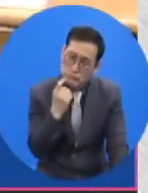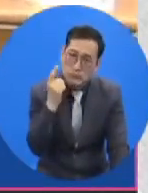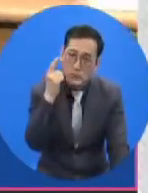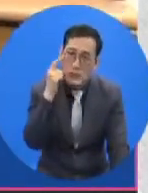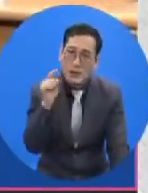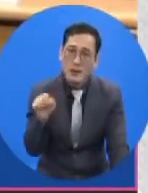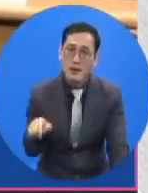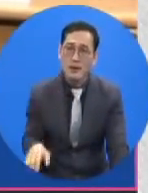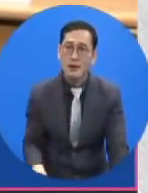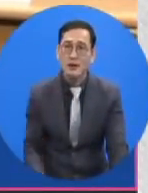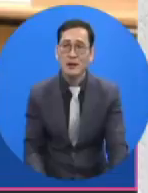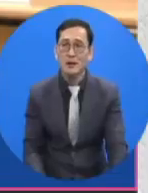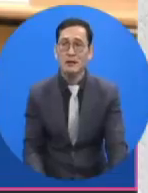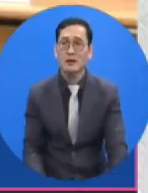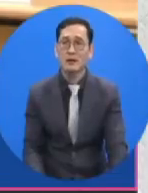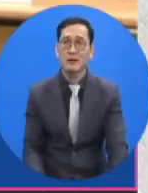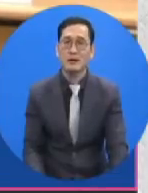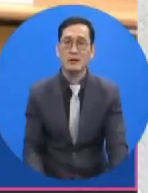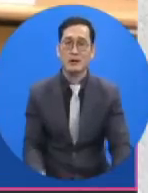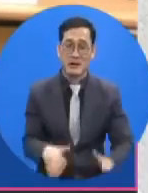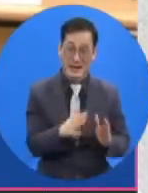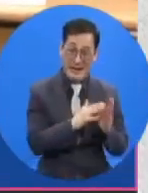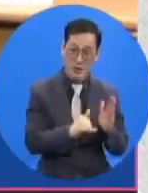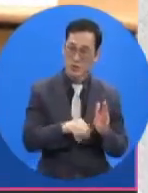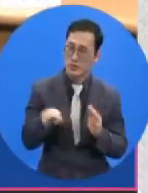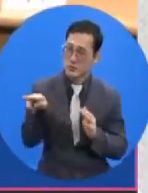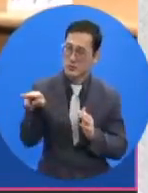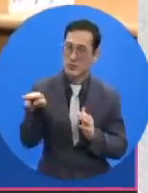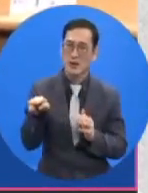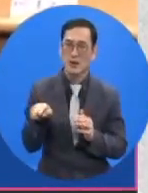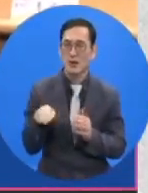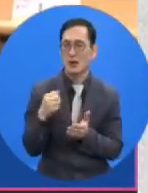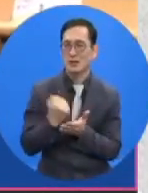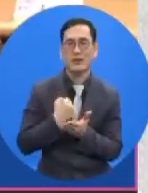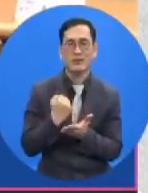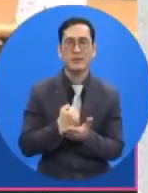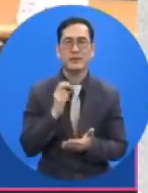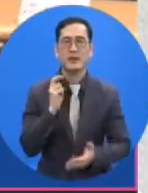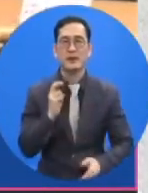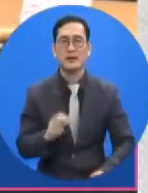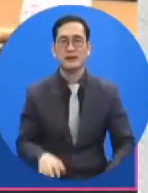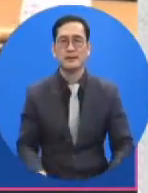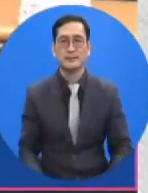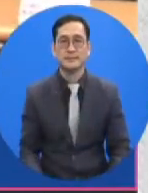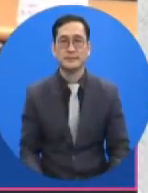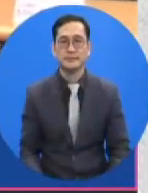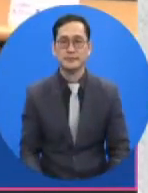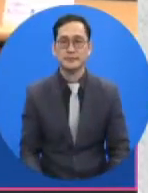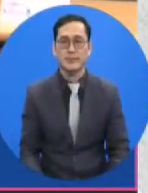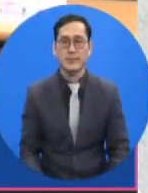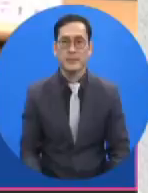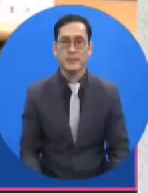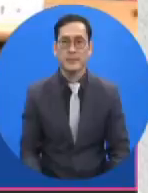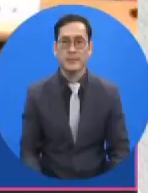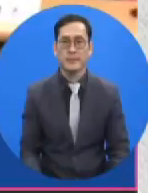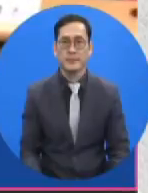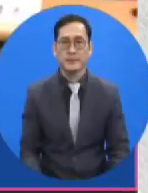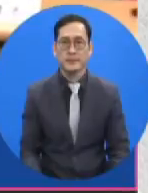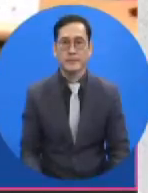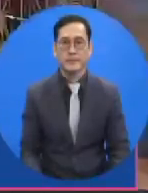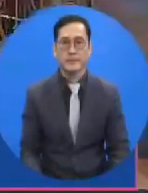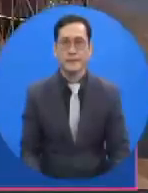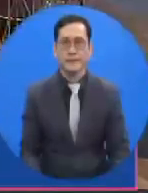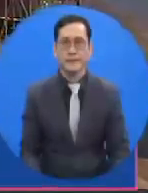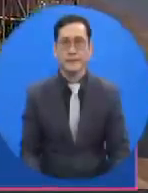알고 있는 가족들은 또 저런 모습이 얼마나 안쓰럽고 또 부끄러울까? 좀 많이 답답합니다. 예, 개인적 의견이시죠. 네.